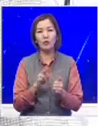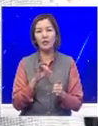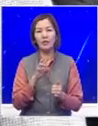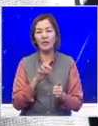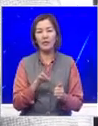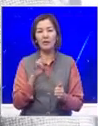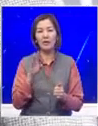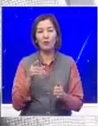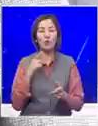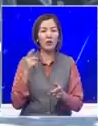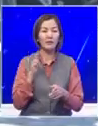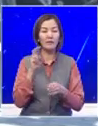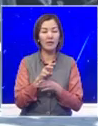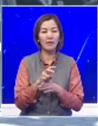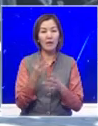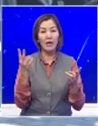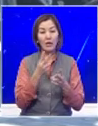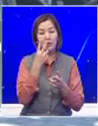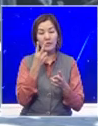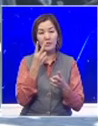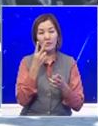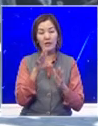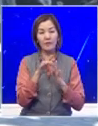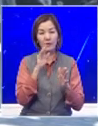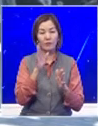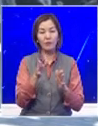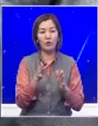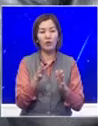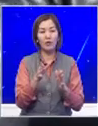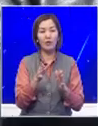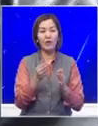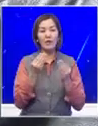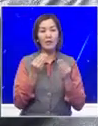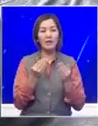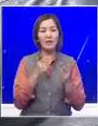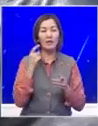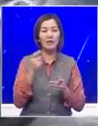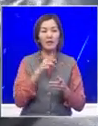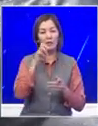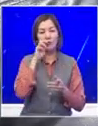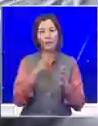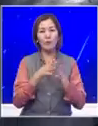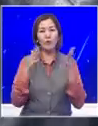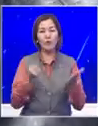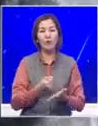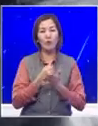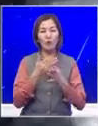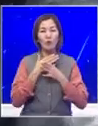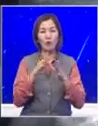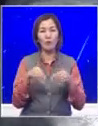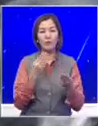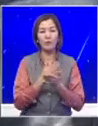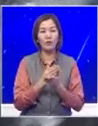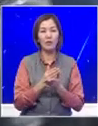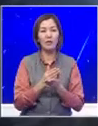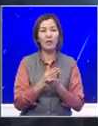Нарынқолдан да шаруалар келіп, қажеттісін қарап жүр. Ал сала мамандарының айтуынша, диқандарға үкімет үлкен қолдау көрсетіп отыр.